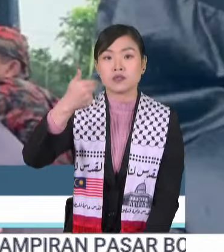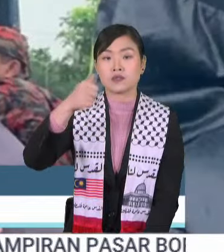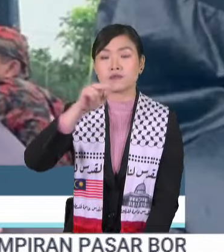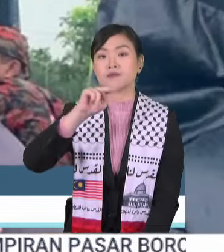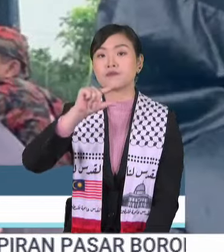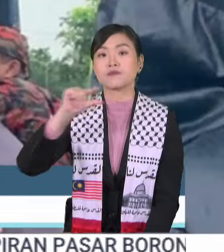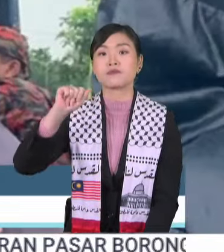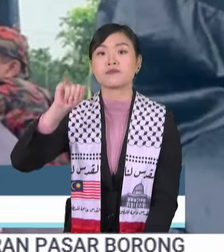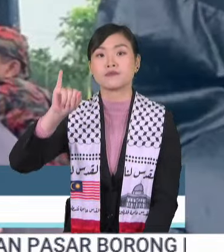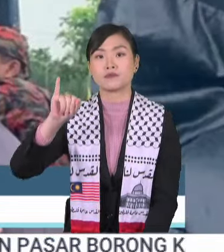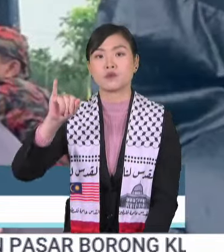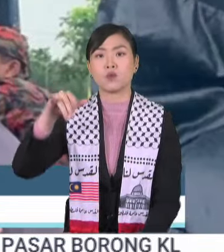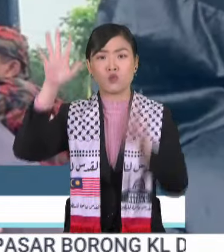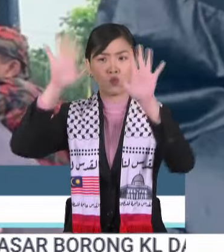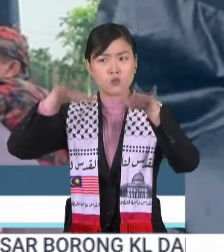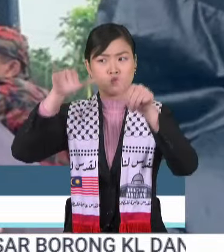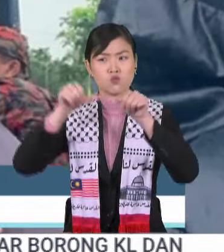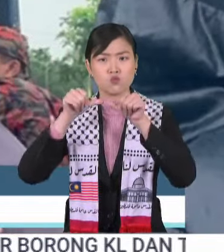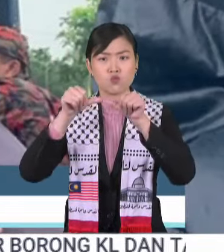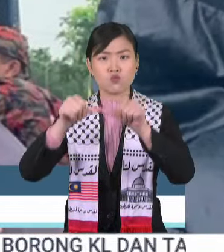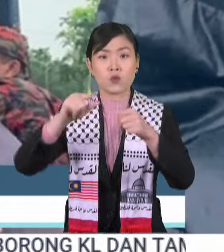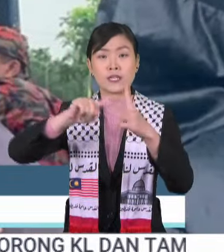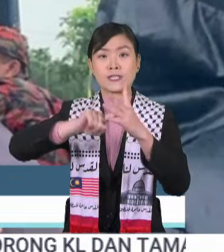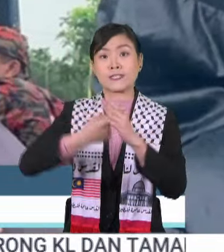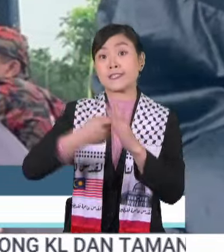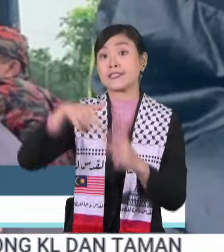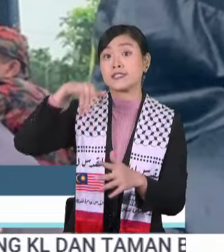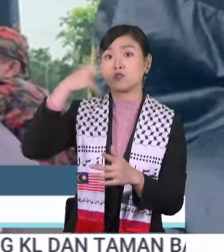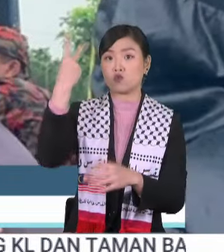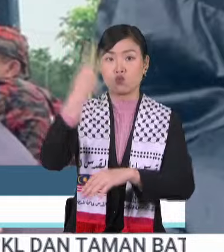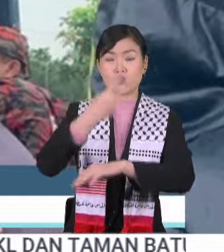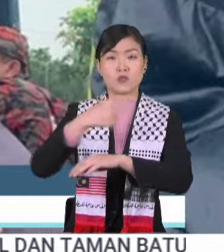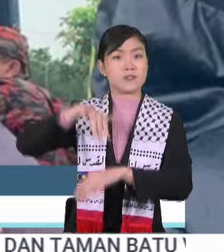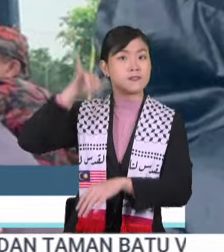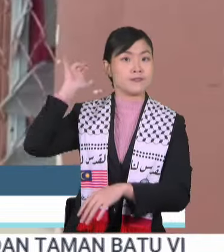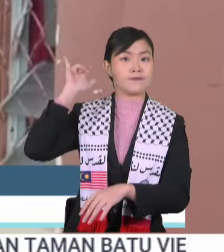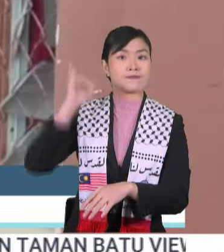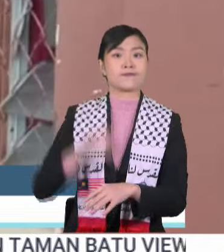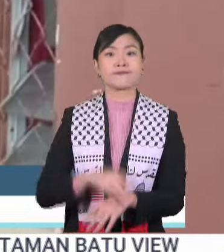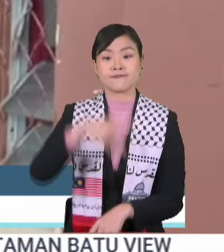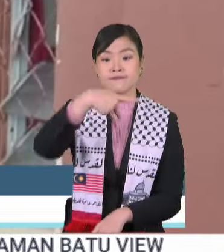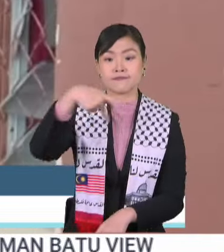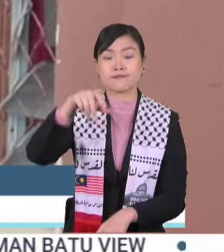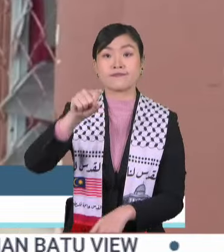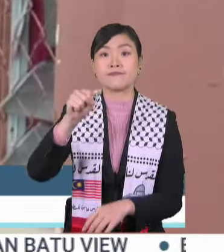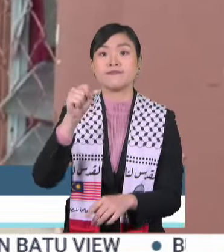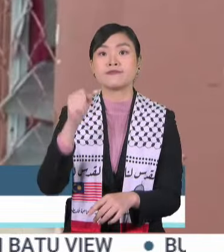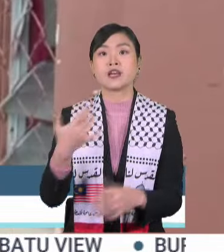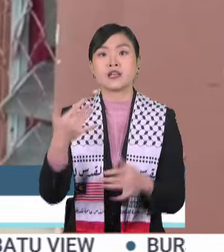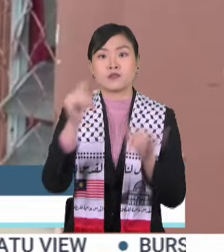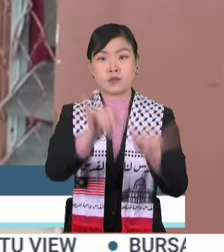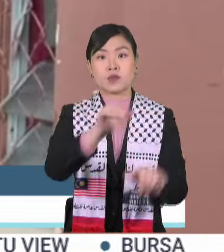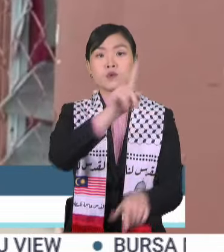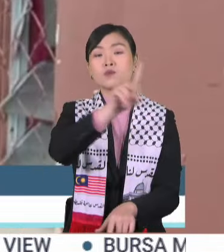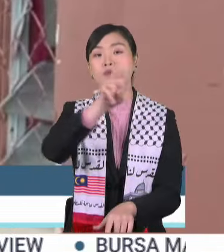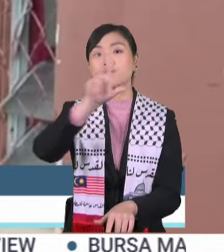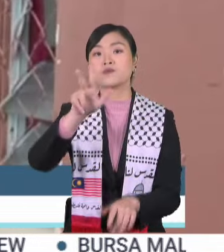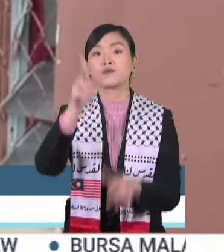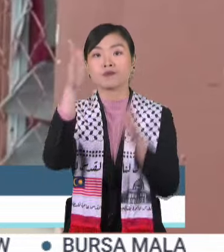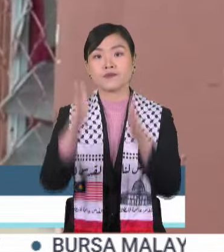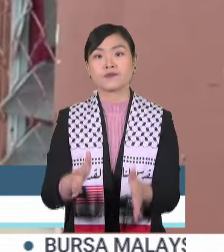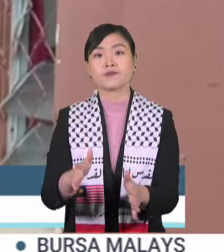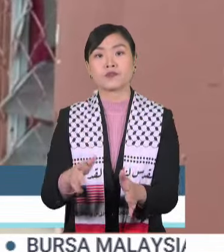lebat berterusan selama dua hari bermula semalam PPS terbabit menempatkan 123 penduduk terjejas daripada